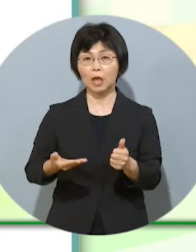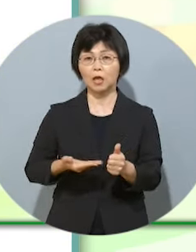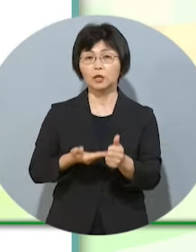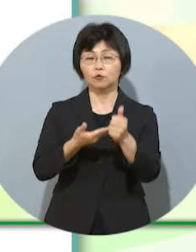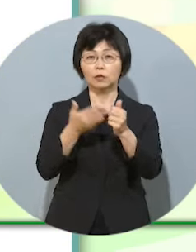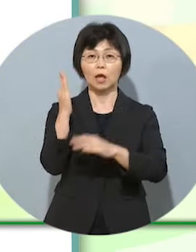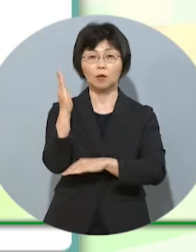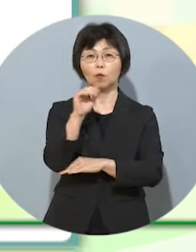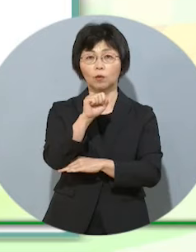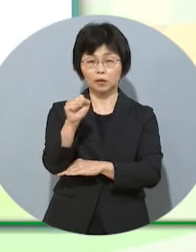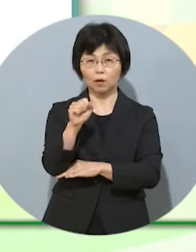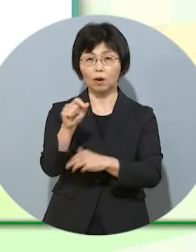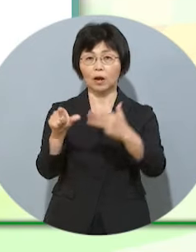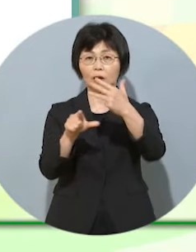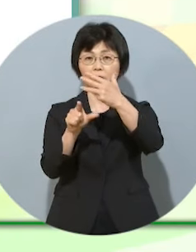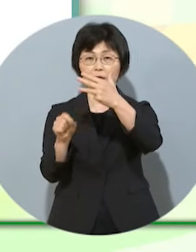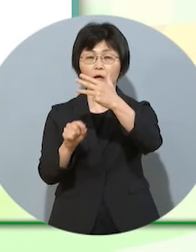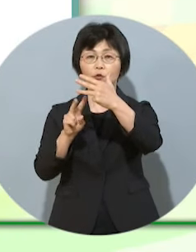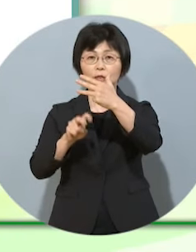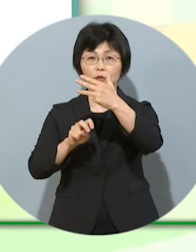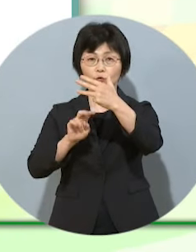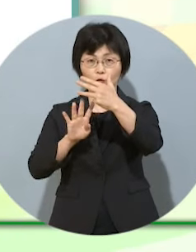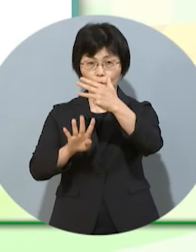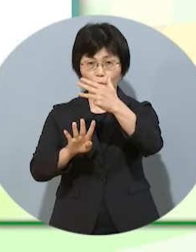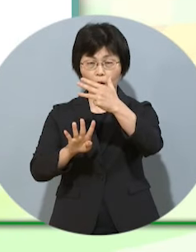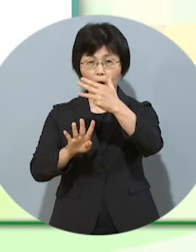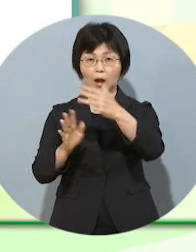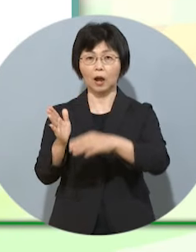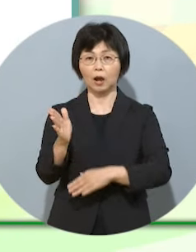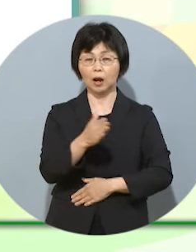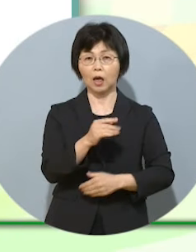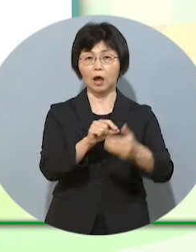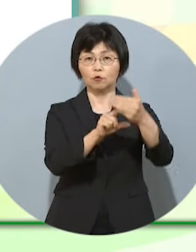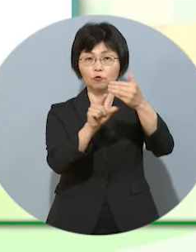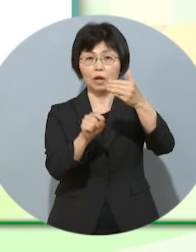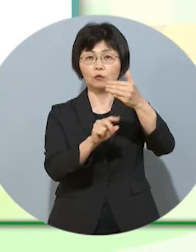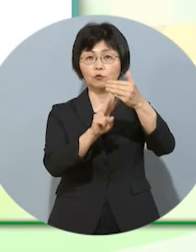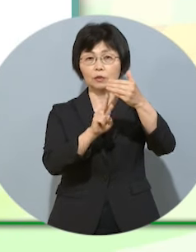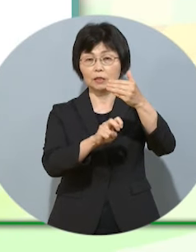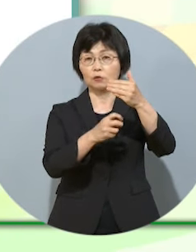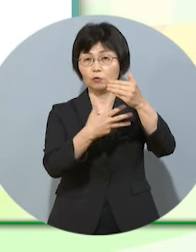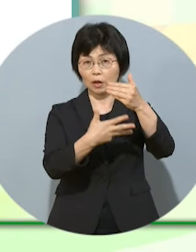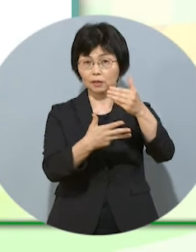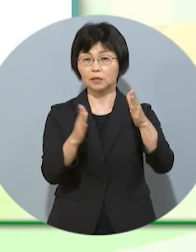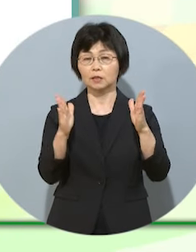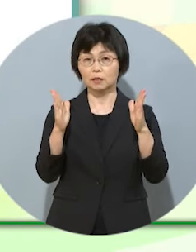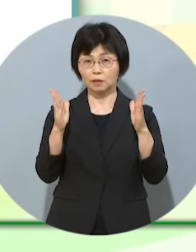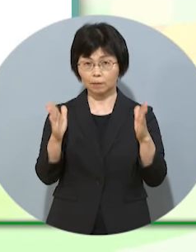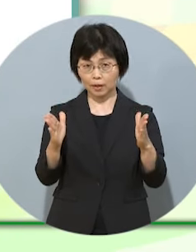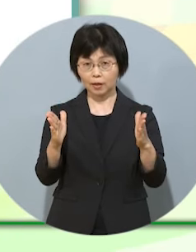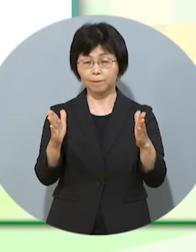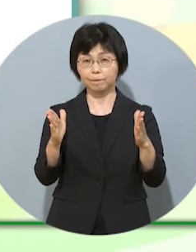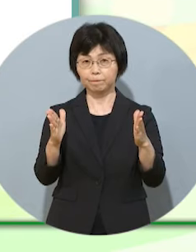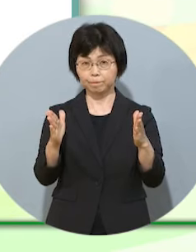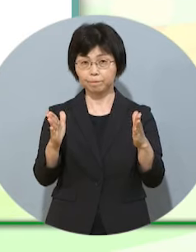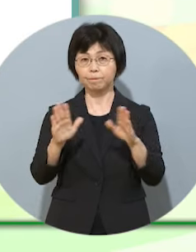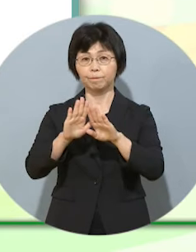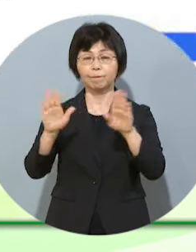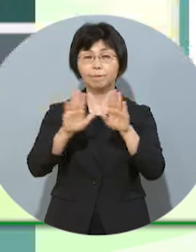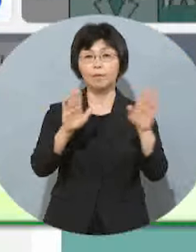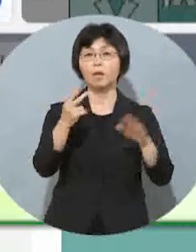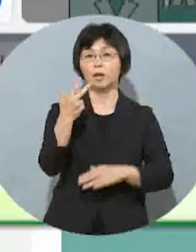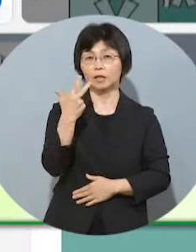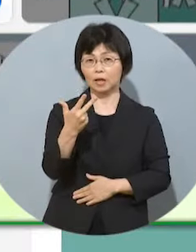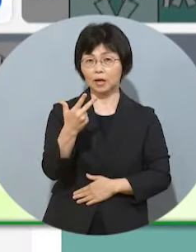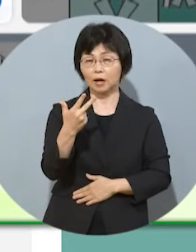座は来月24日土曜日から9月28日土曜日までの期間に全7